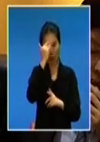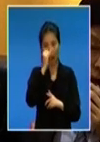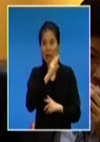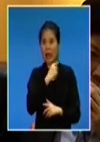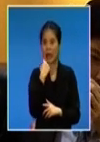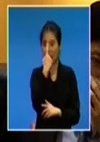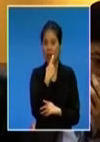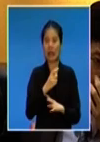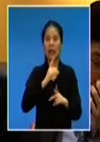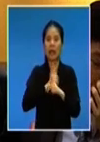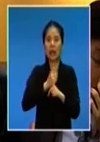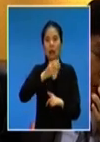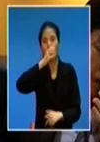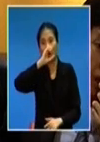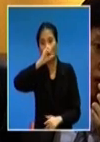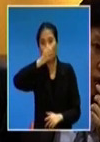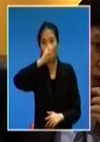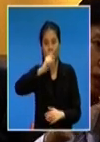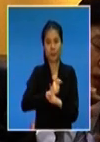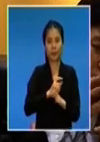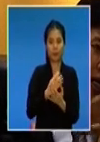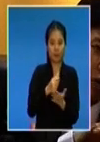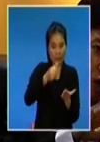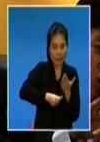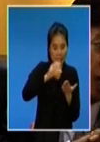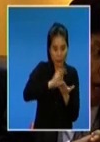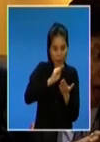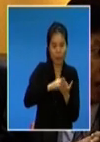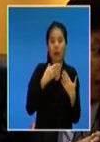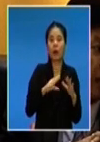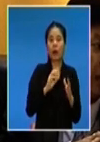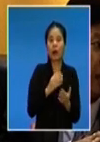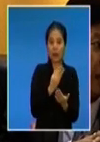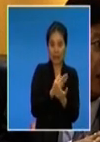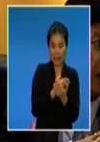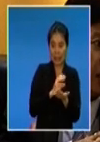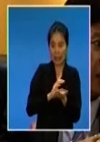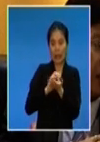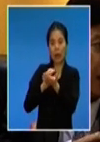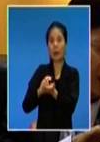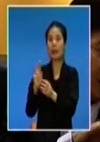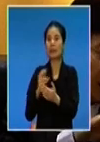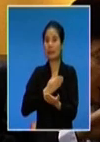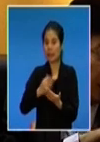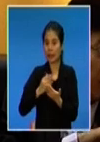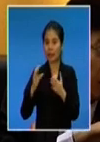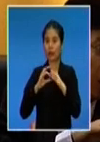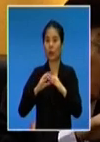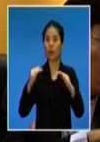เอามาโฆษณาประชาสัมพันธ์เลยคือมายังไงก็ไปอย่างนั้นก็น่าจะดีนะครับเรื่องเฝ้าระวังนอกจากนั้นก็มีเ